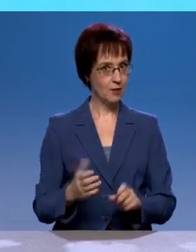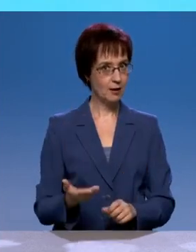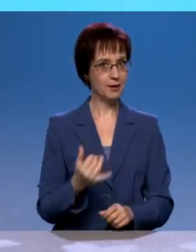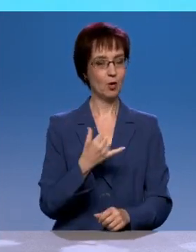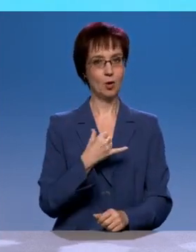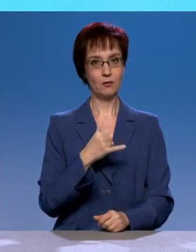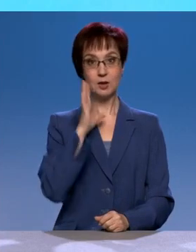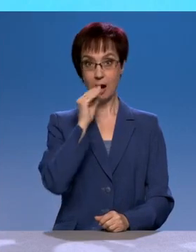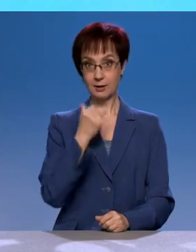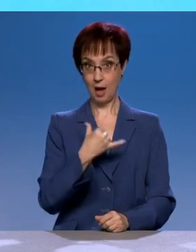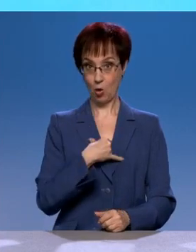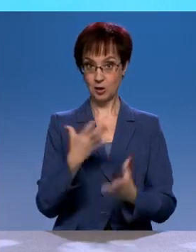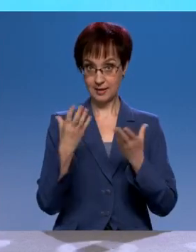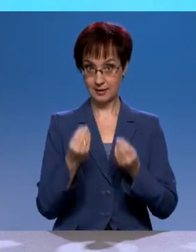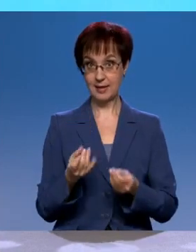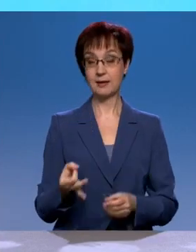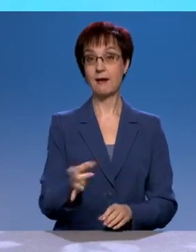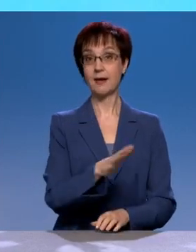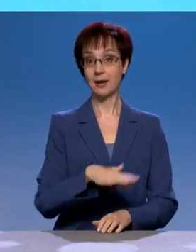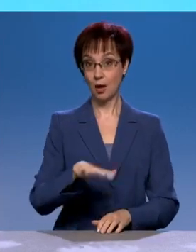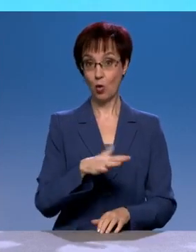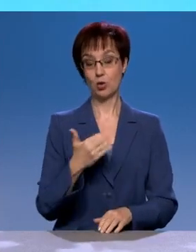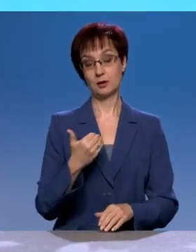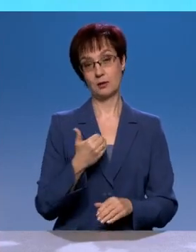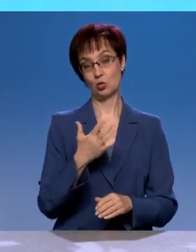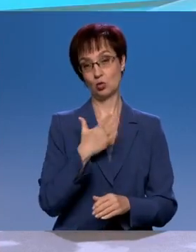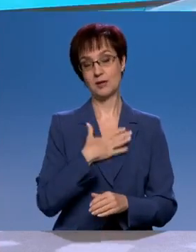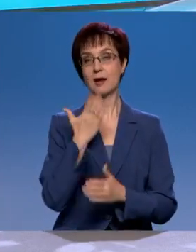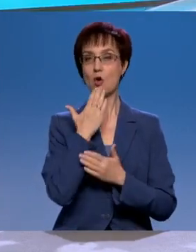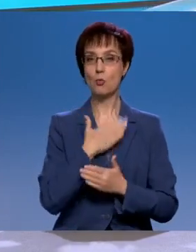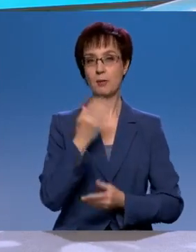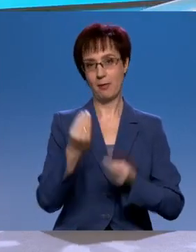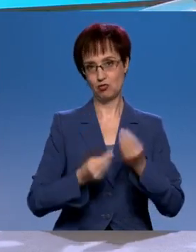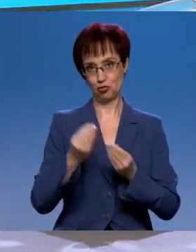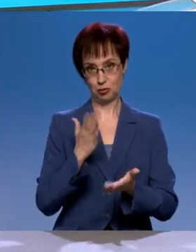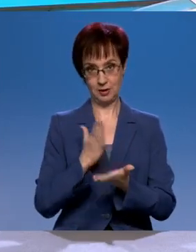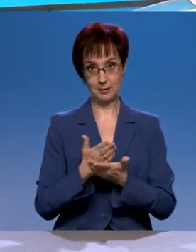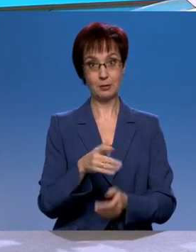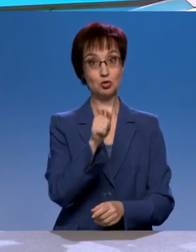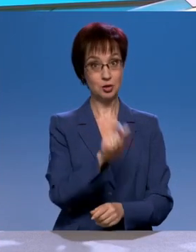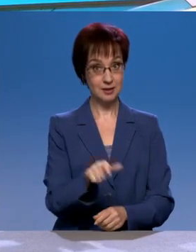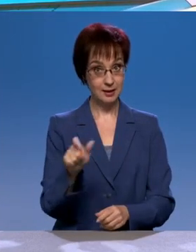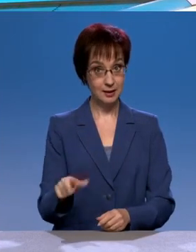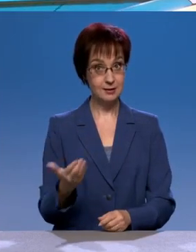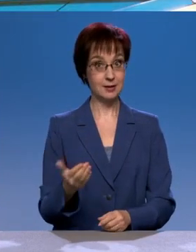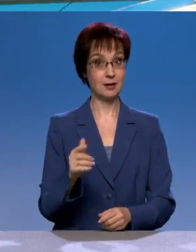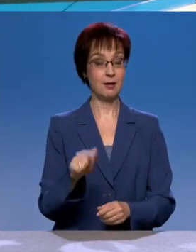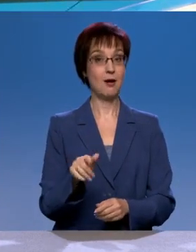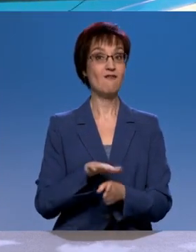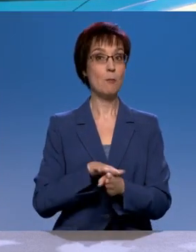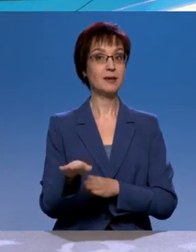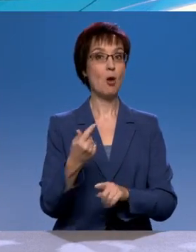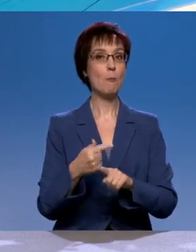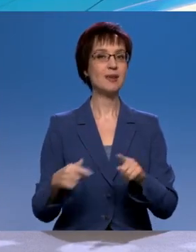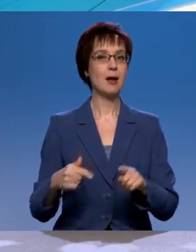мы говорим, что зрители за нас делают львиную долю работы, потому что они задают очень правильные, очень квалифицированные вопросы, что тоже очень важно. У нас